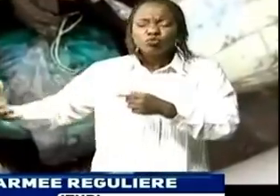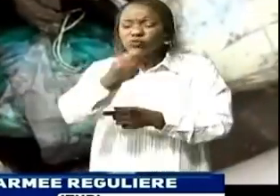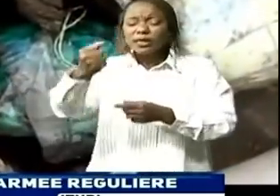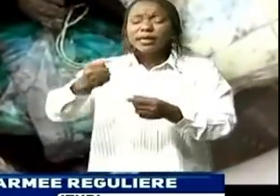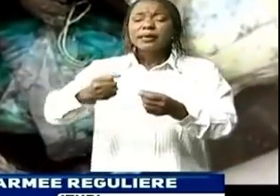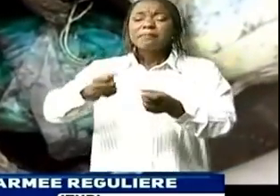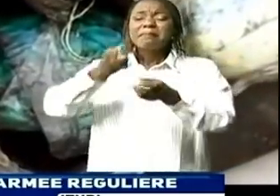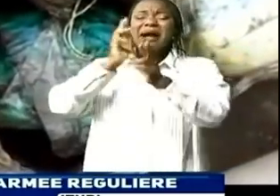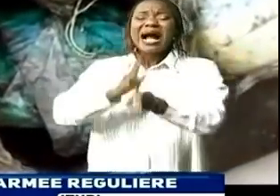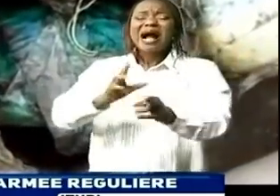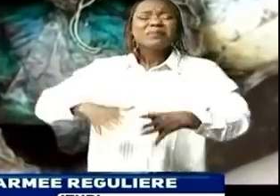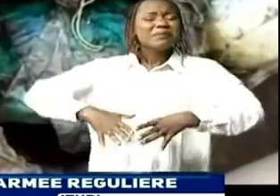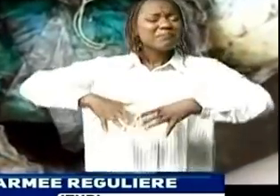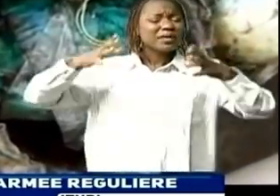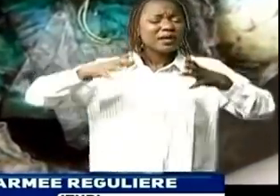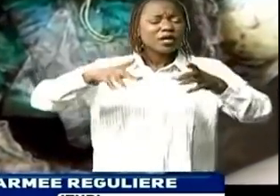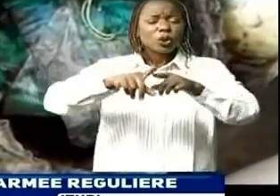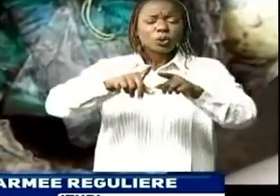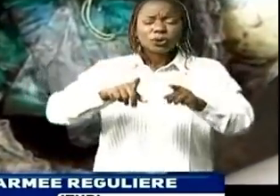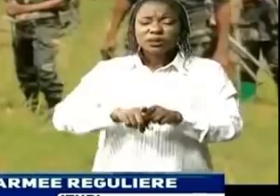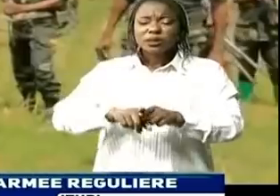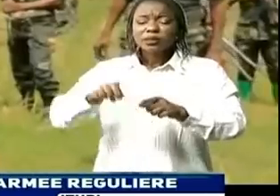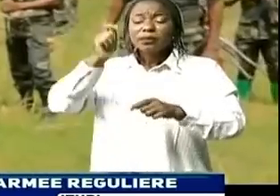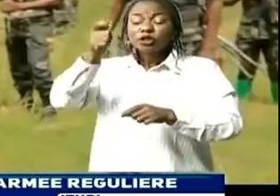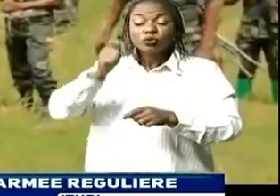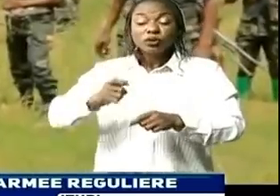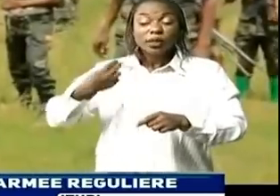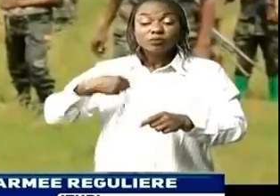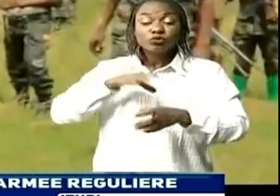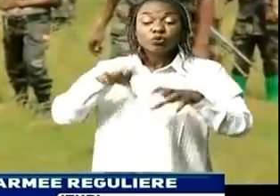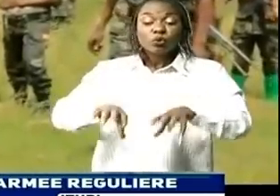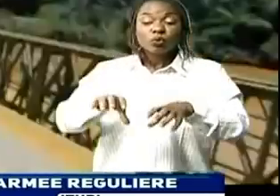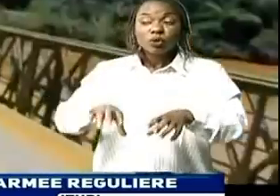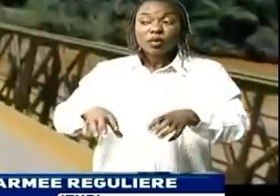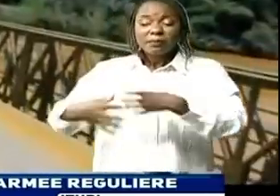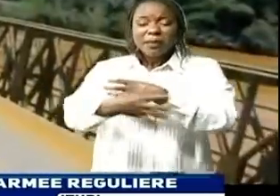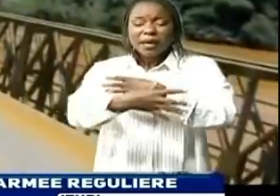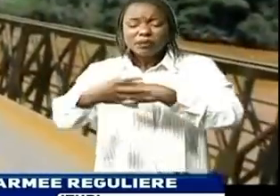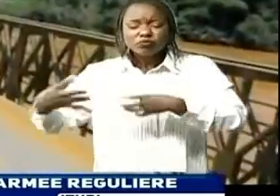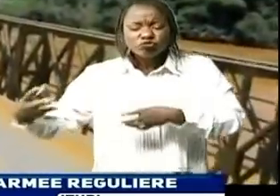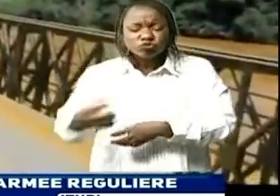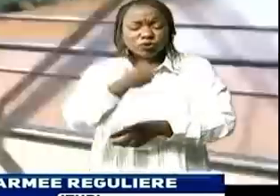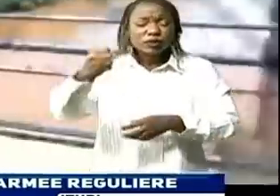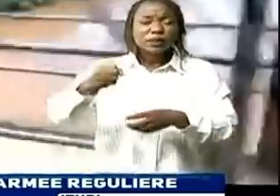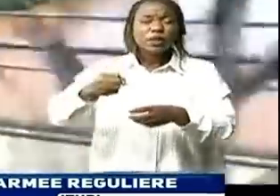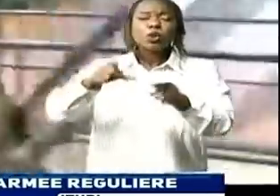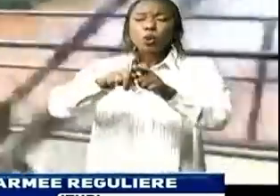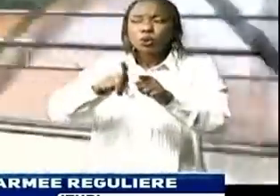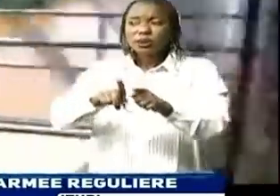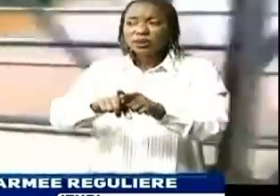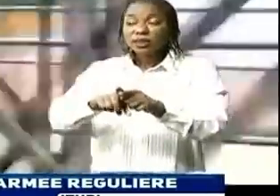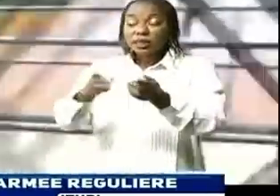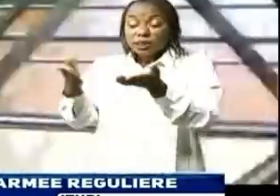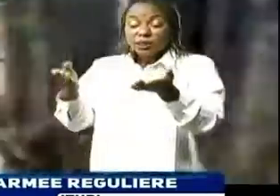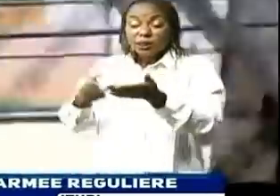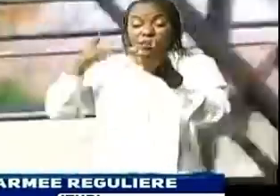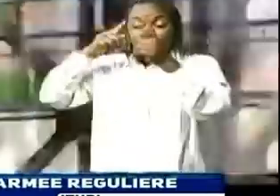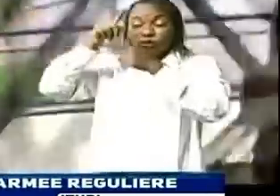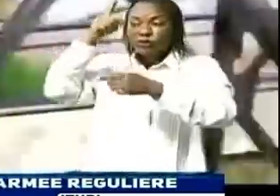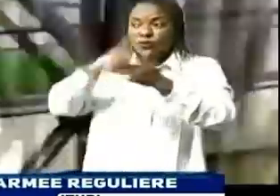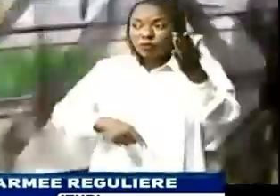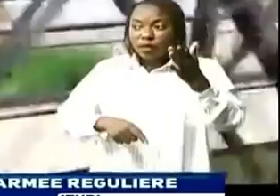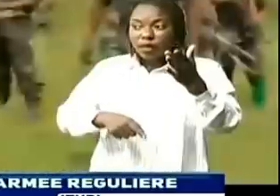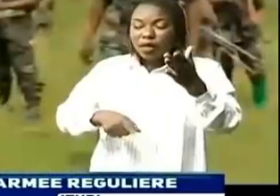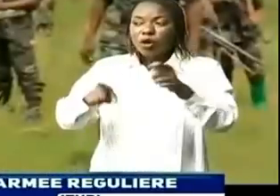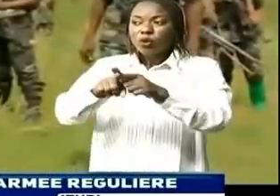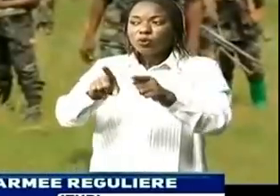artisanales récupérées par les forces armées. Signalons que ici, au pont Ituri, l'ennemi avait pour objectif de faire sauter